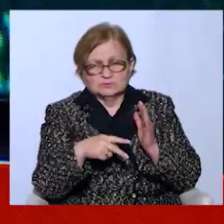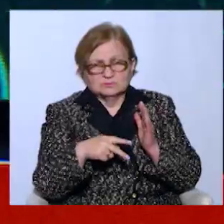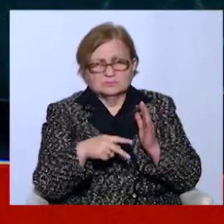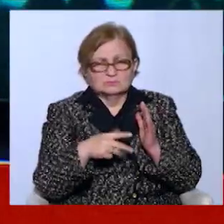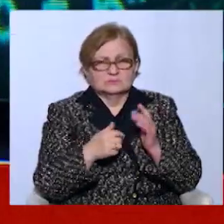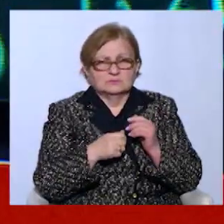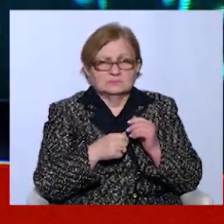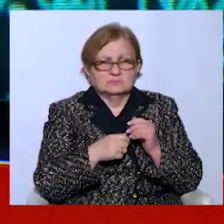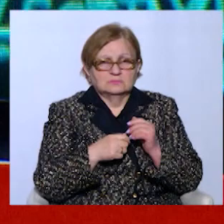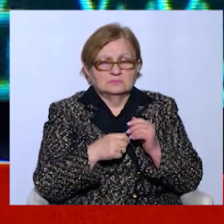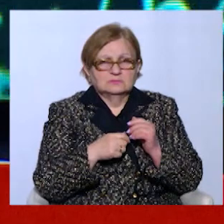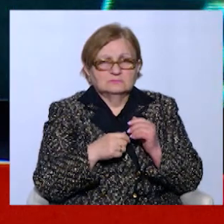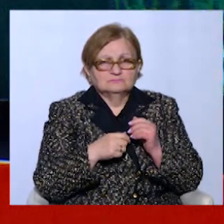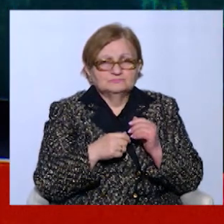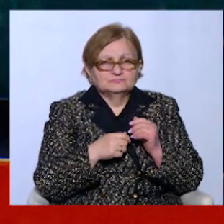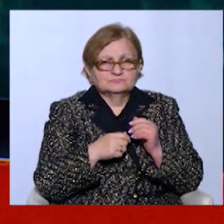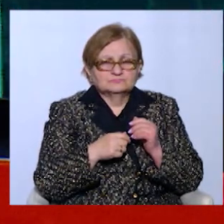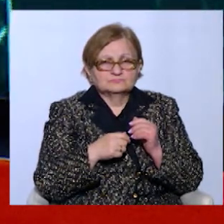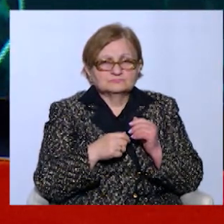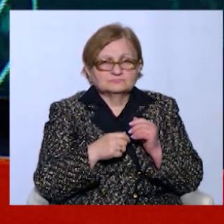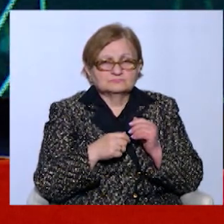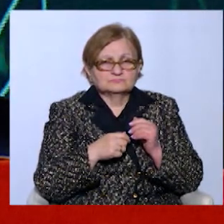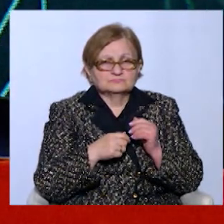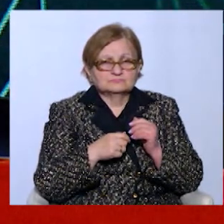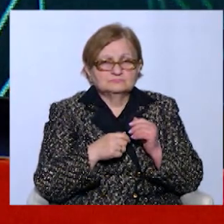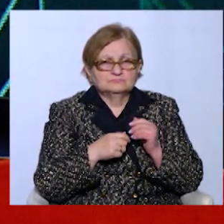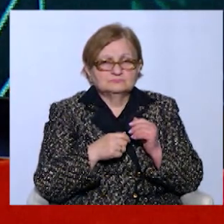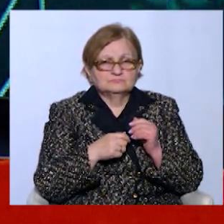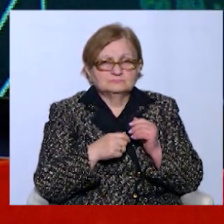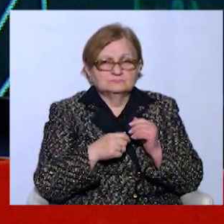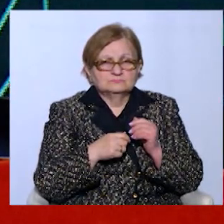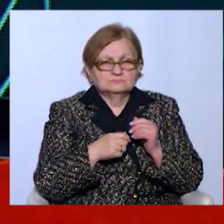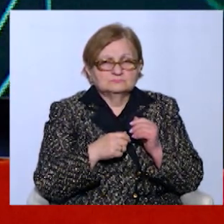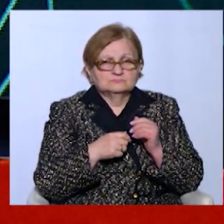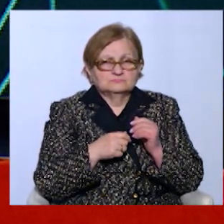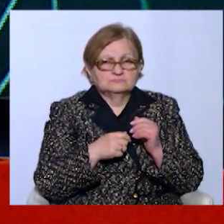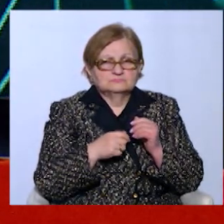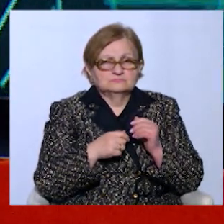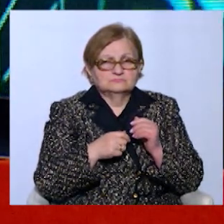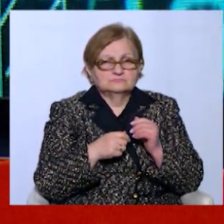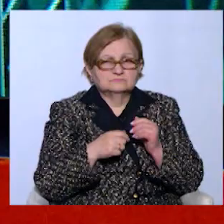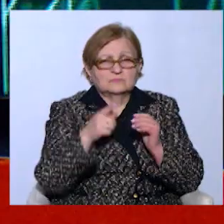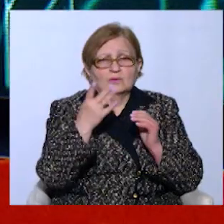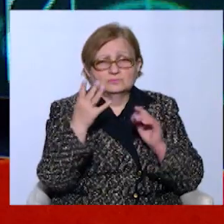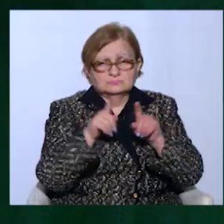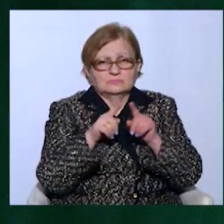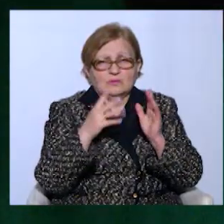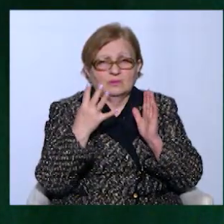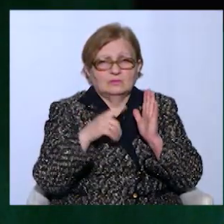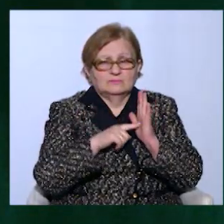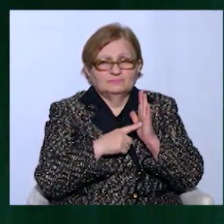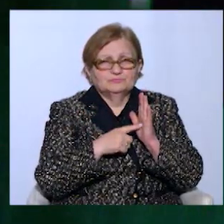მაგრამ იხტება, არა ესე თქვა რაღაც ისე შინაურულად. აქ მე-5 დაგვრჩა, ვამრავლებ 4-ზე და იქნება